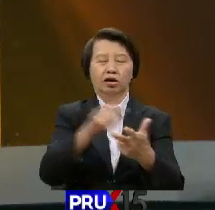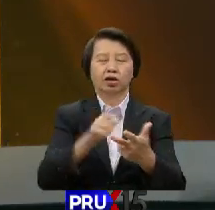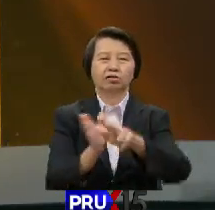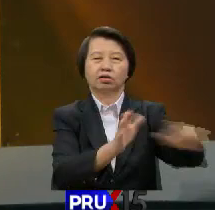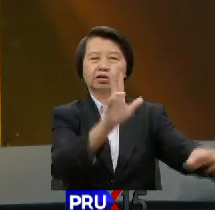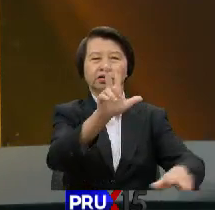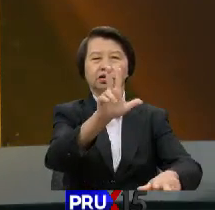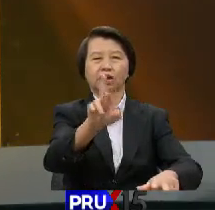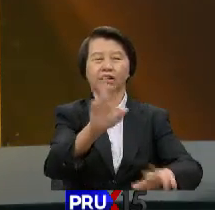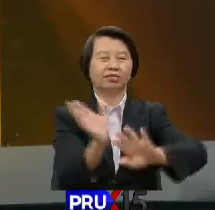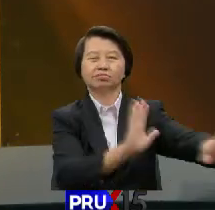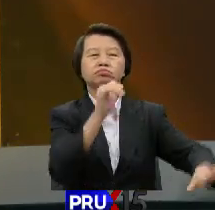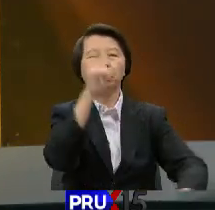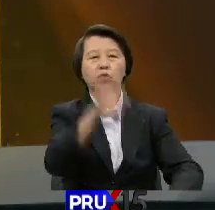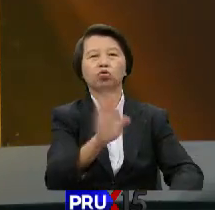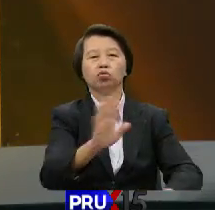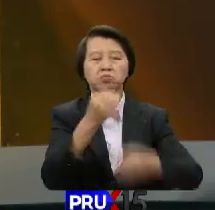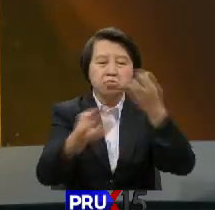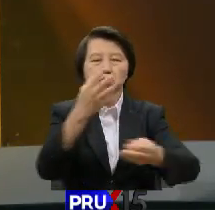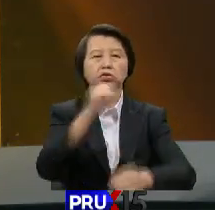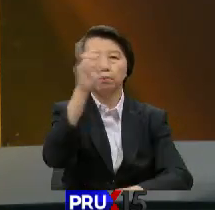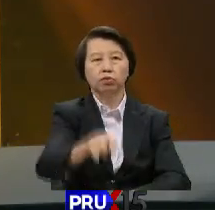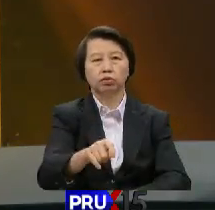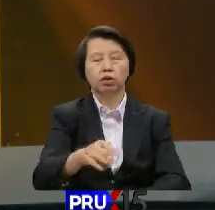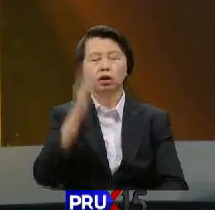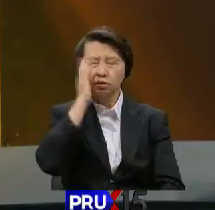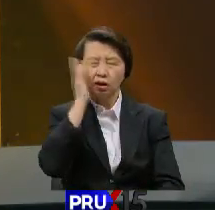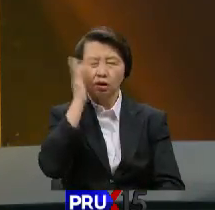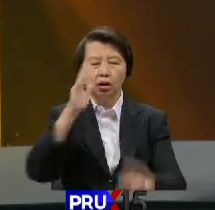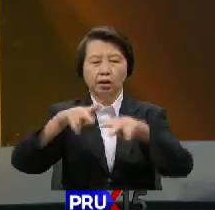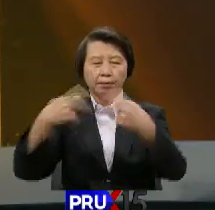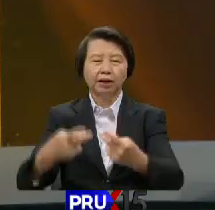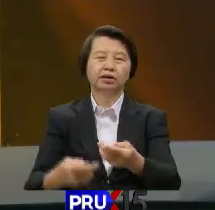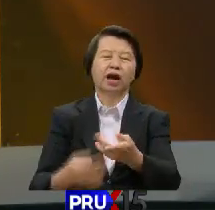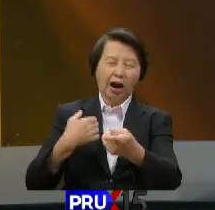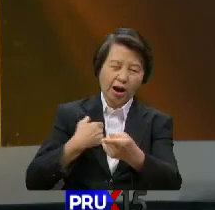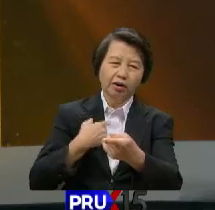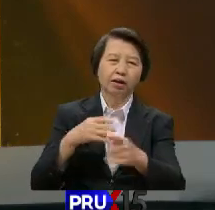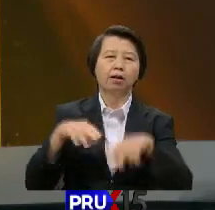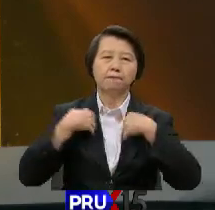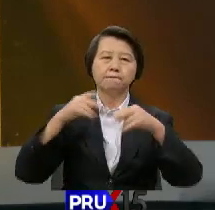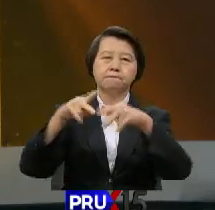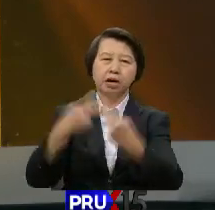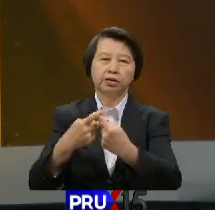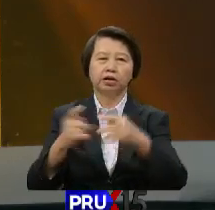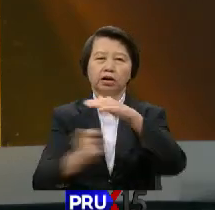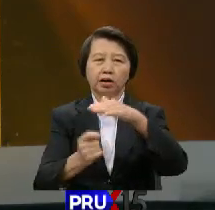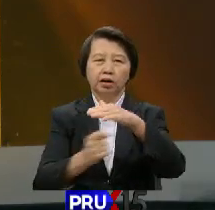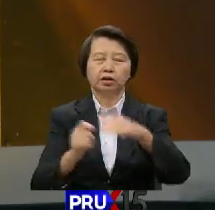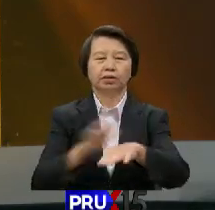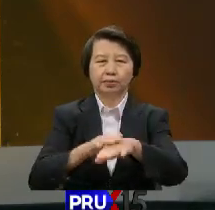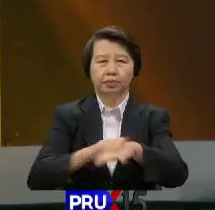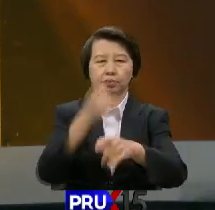memang kita tahu pati-pati tertentu Memang mereka merupakan Pati yang berkeraskan